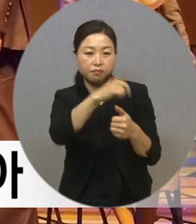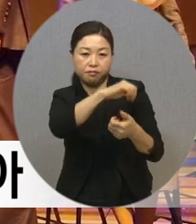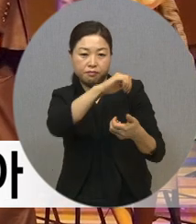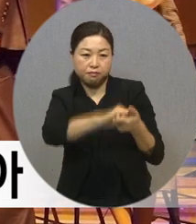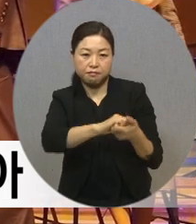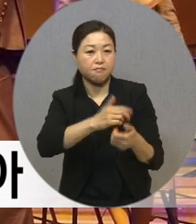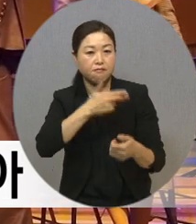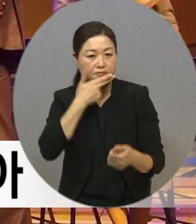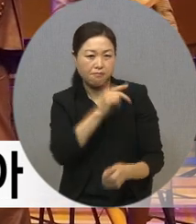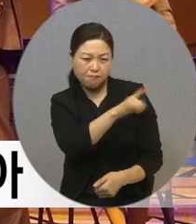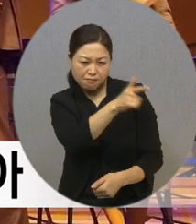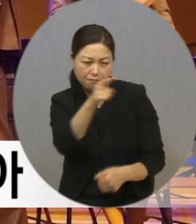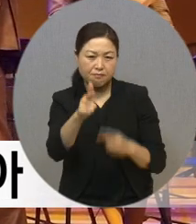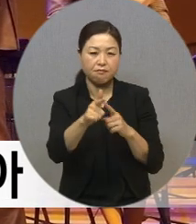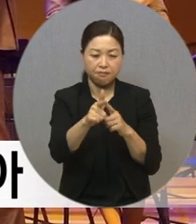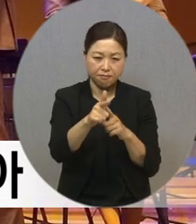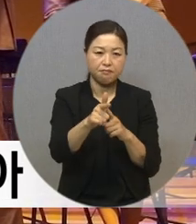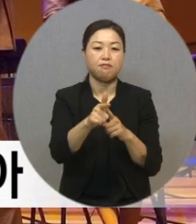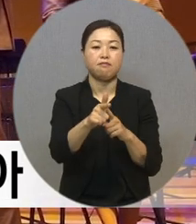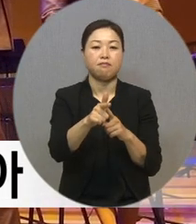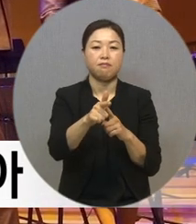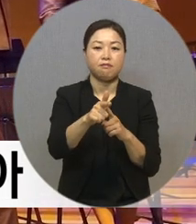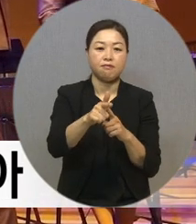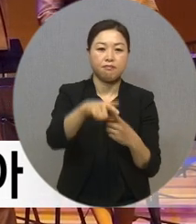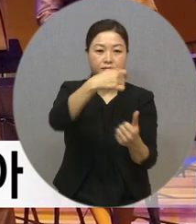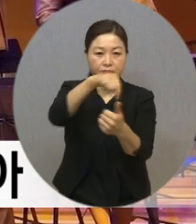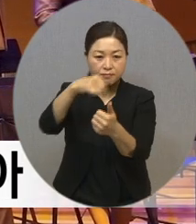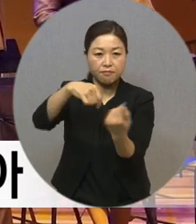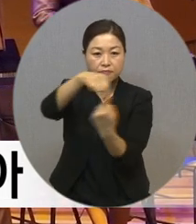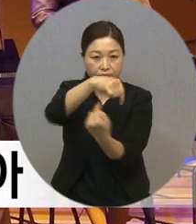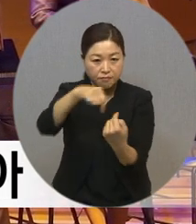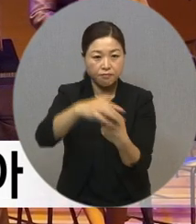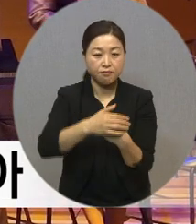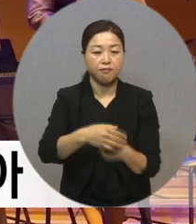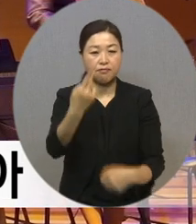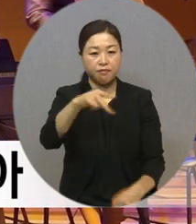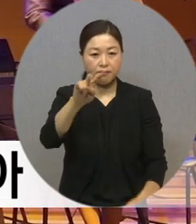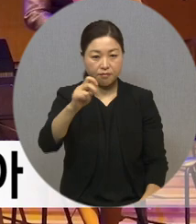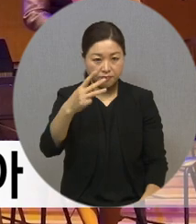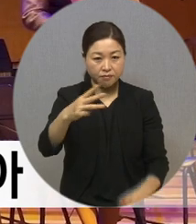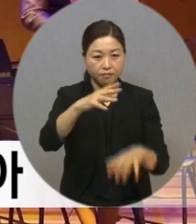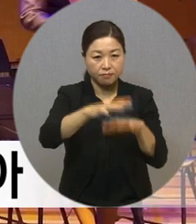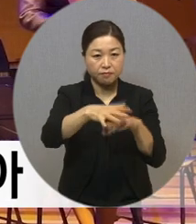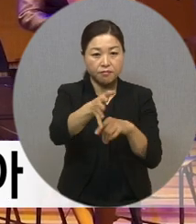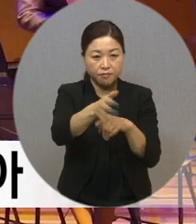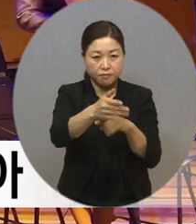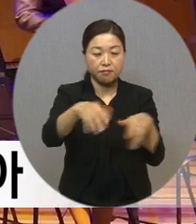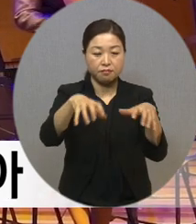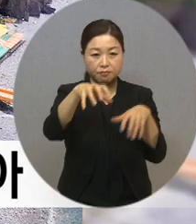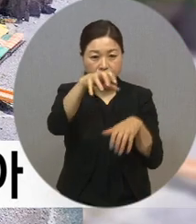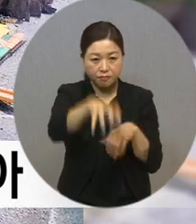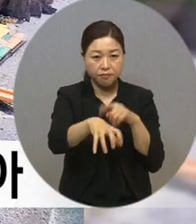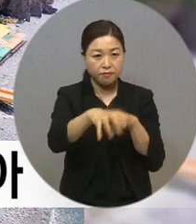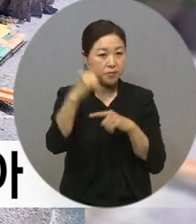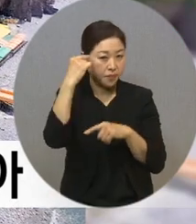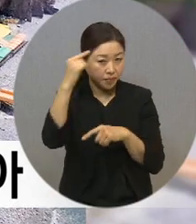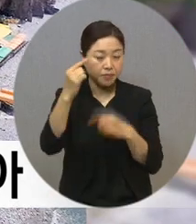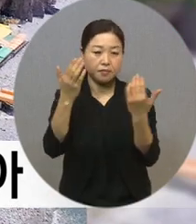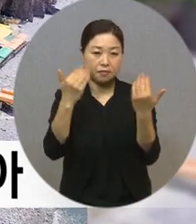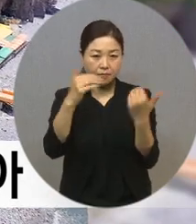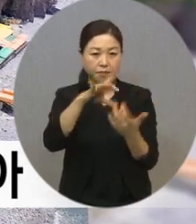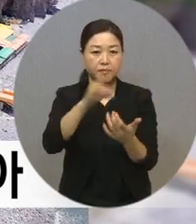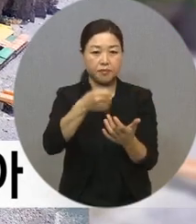살린 다양한 프로젝트를 운영해 교육부의 2023 농어촌 참 좋은 학교로 선정됐습니다. 섬